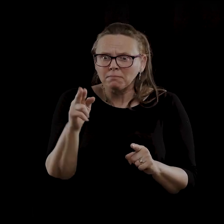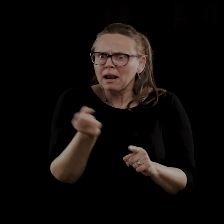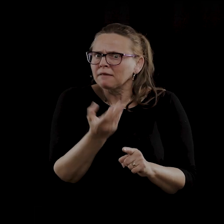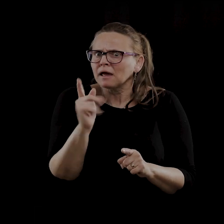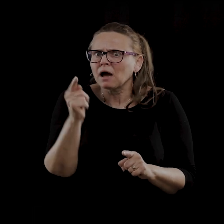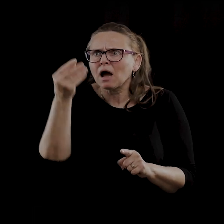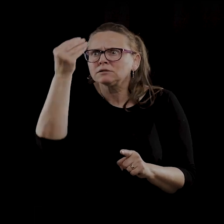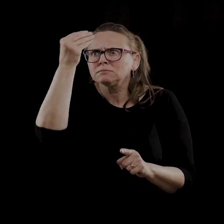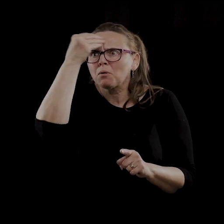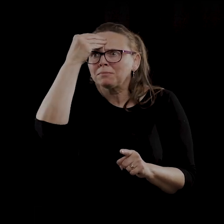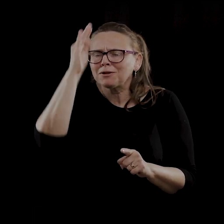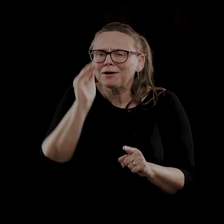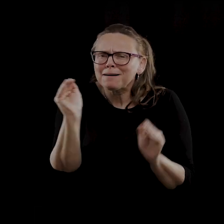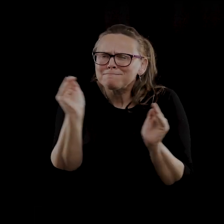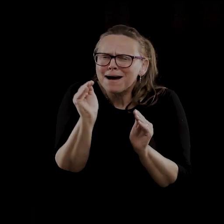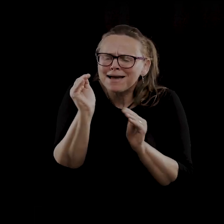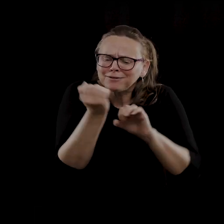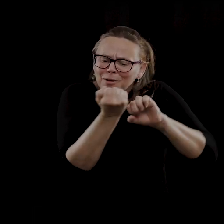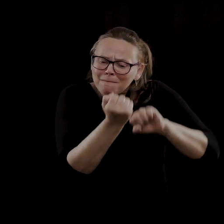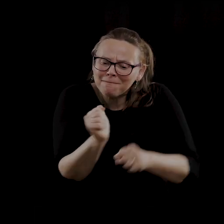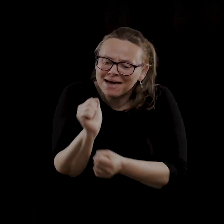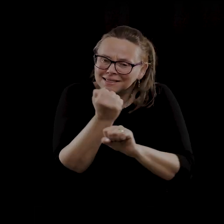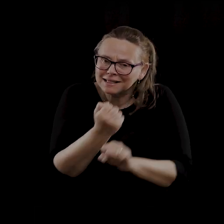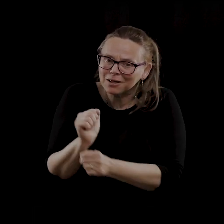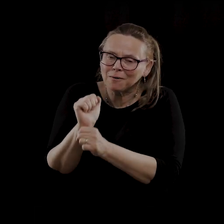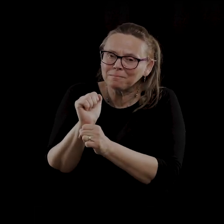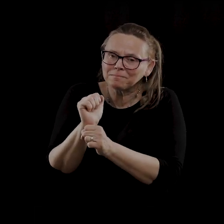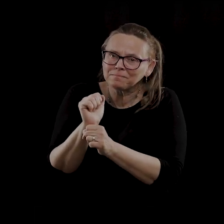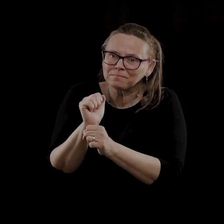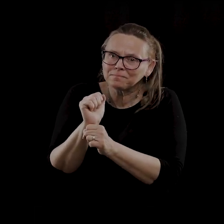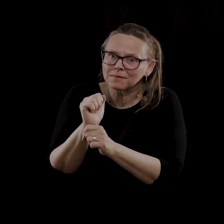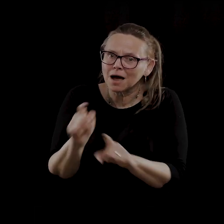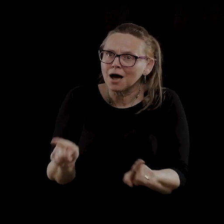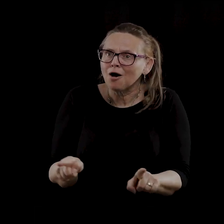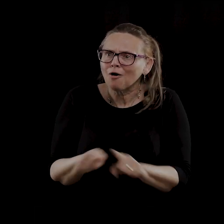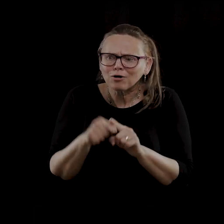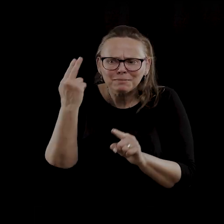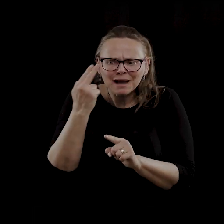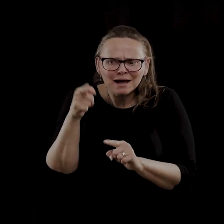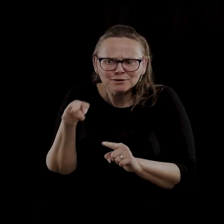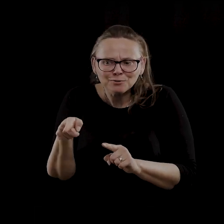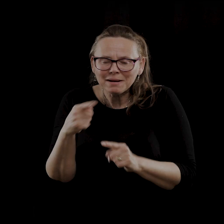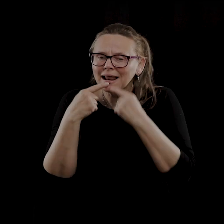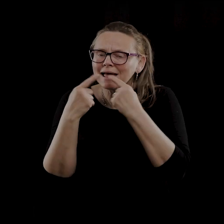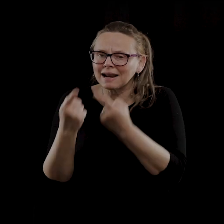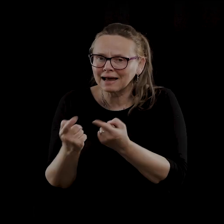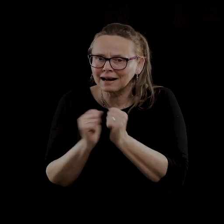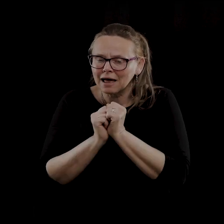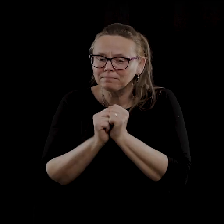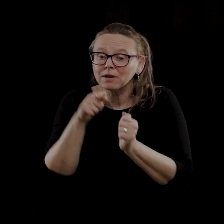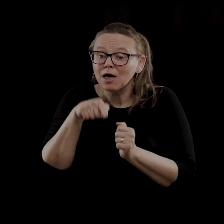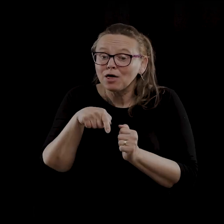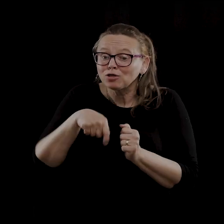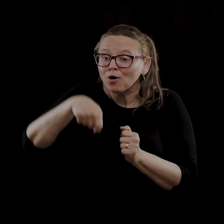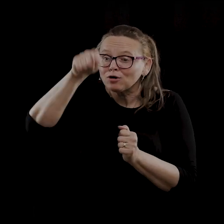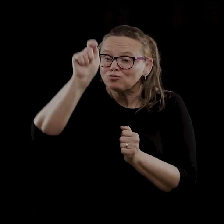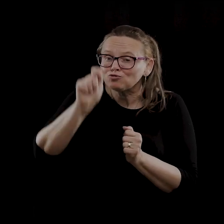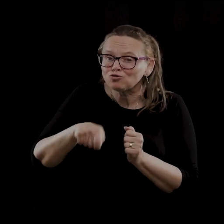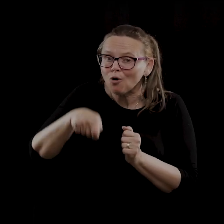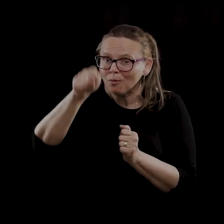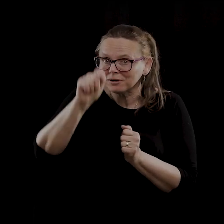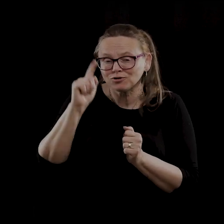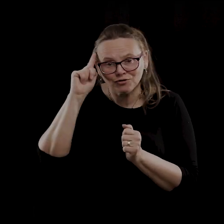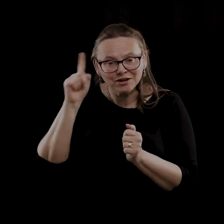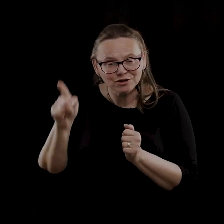ga je spominjalo na majhno metlo. Kot da bi mu brala misli, je rekla: "To je čopič, veš?"